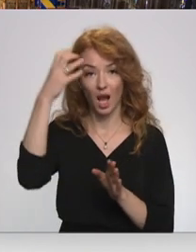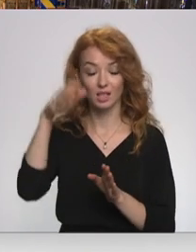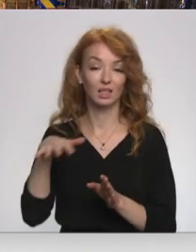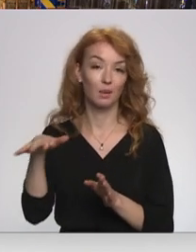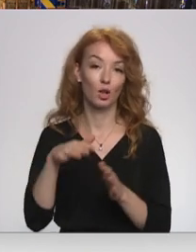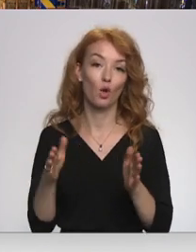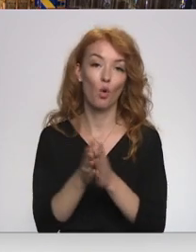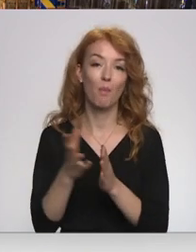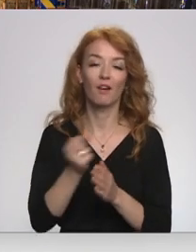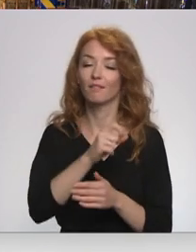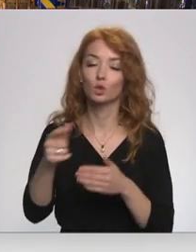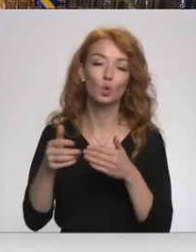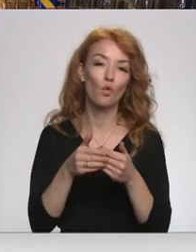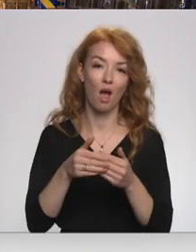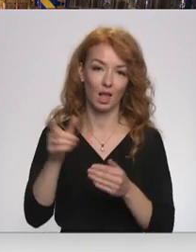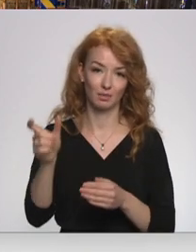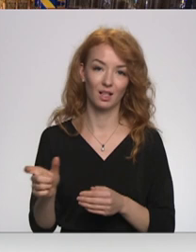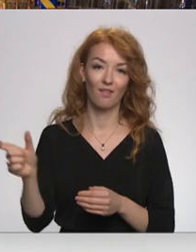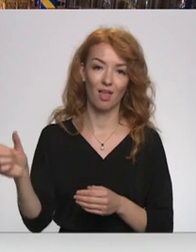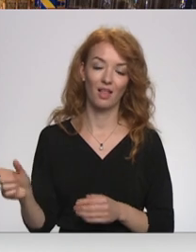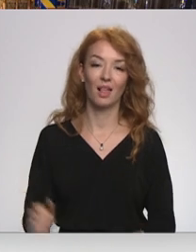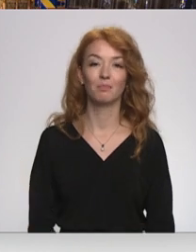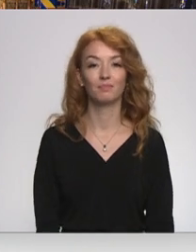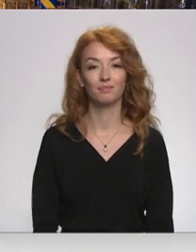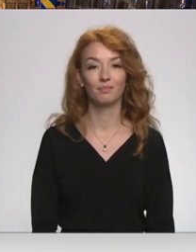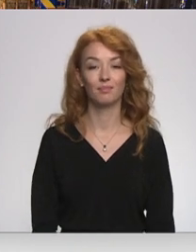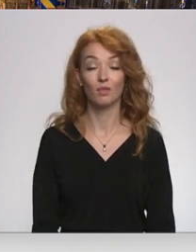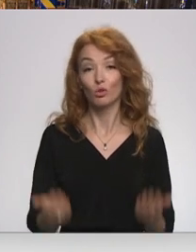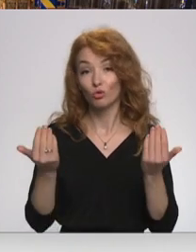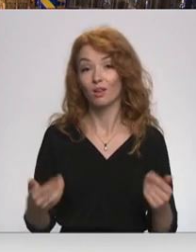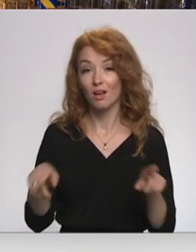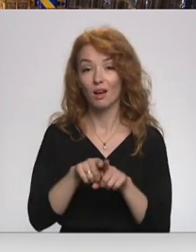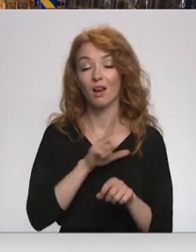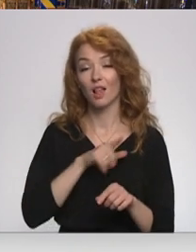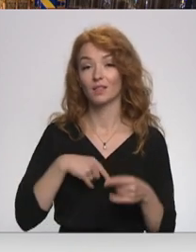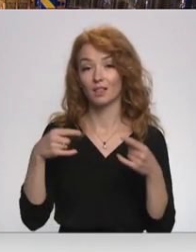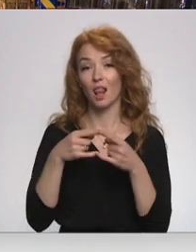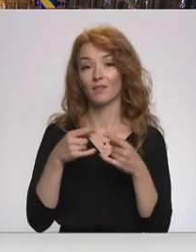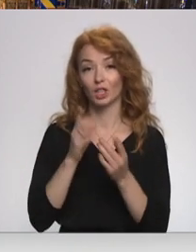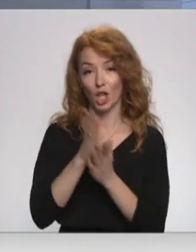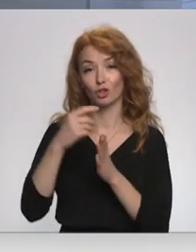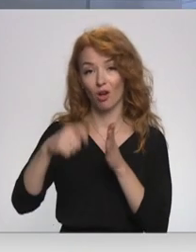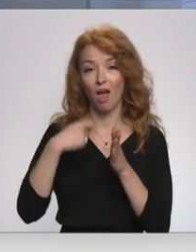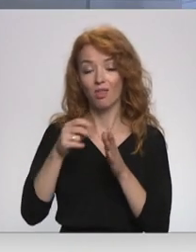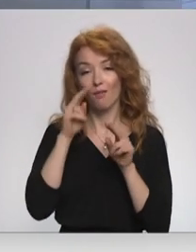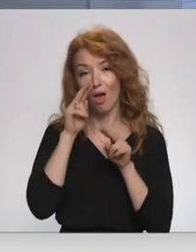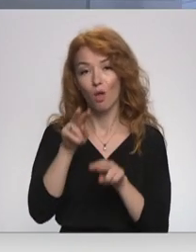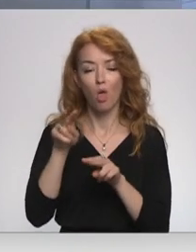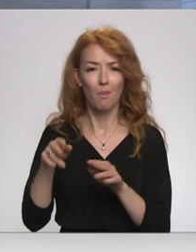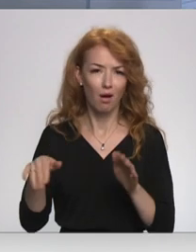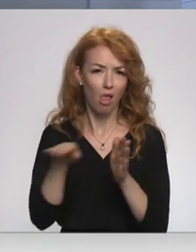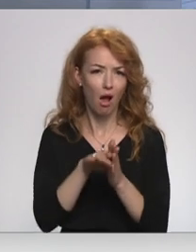kopā ar vistuvākajiem cilvēkiem. Šodien arī Latvijas televīzijas tiešraidē varējām redzēt, ka klātienē